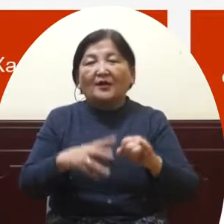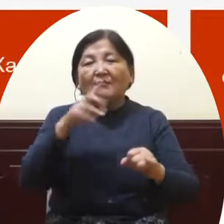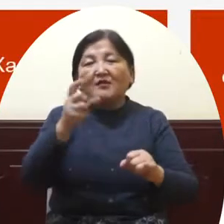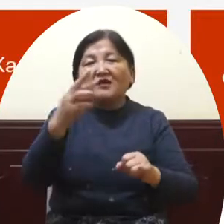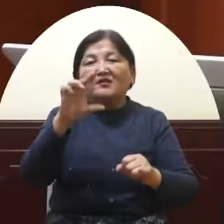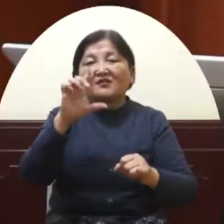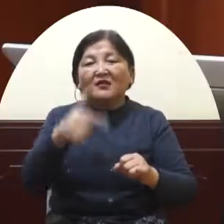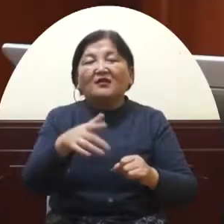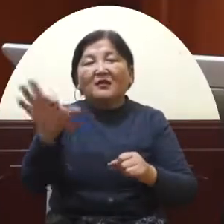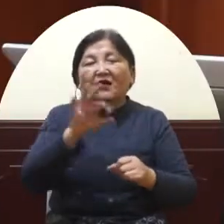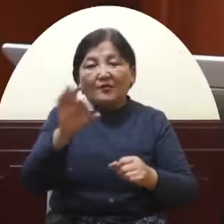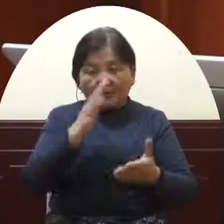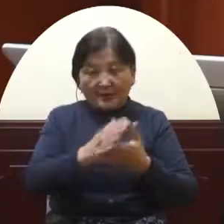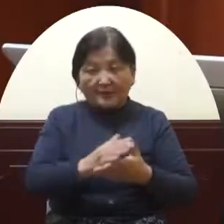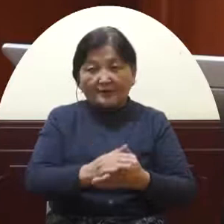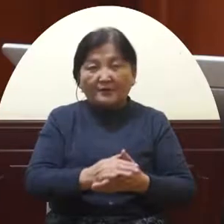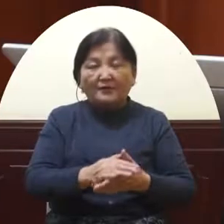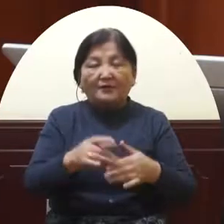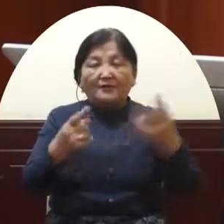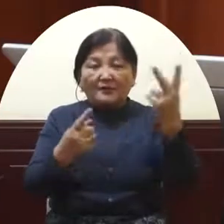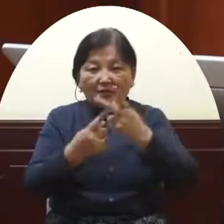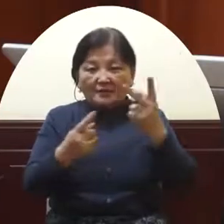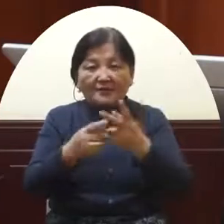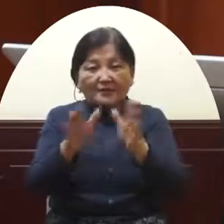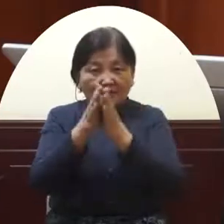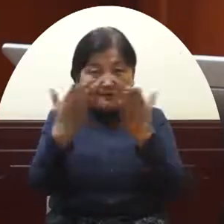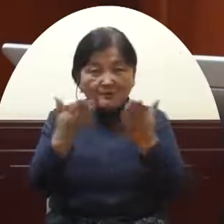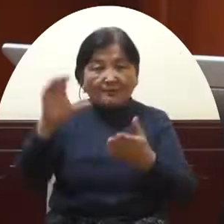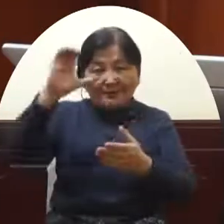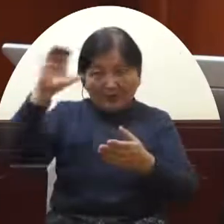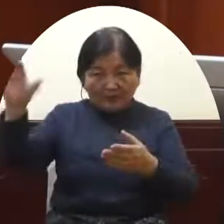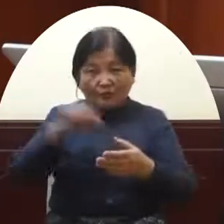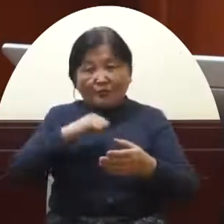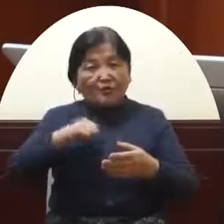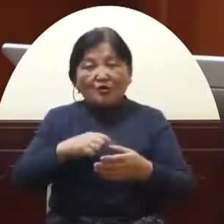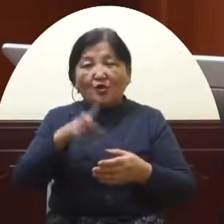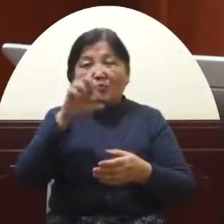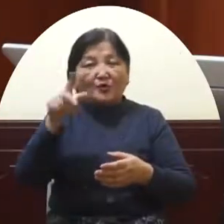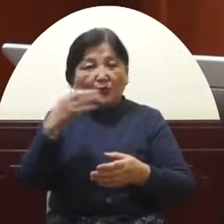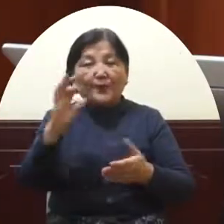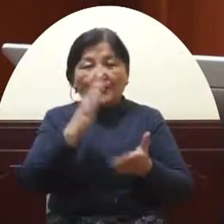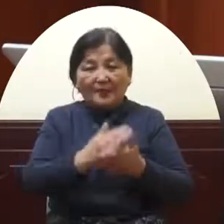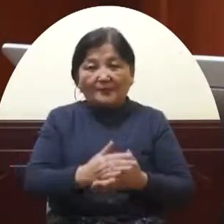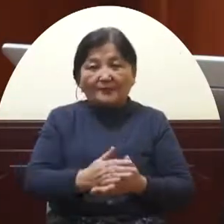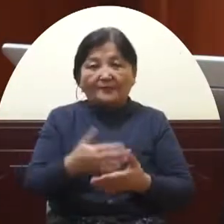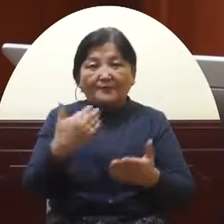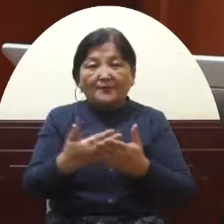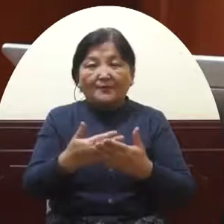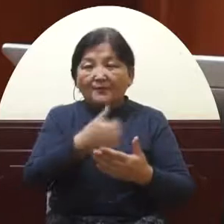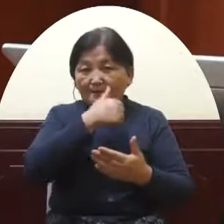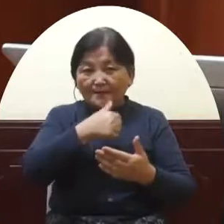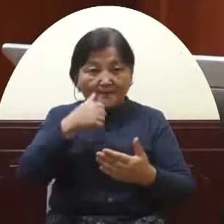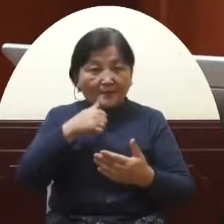Тэр нь хэвлэл мэдээллийн орчин чинь өөрө болохгүй байгаа юм байна. Дээр нь одоо бидний хянах гэж оролдоод огт чаддаггүй нэг асуудал далд